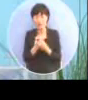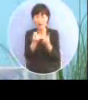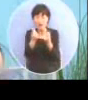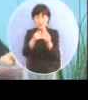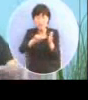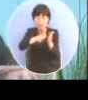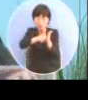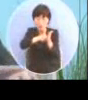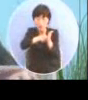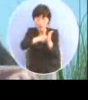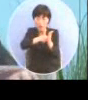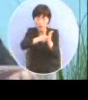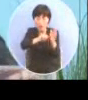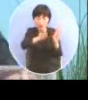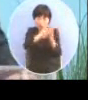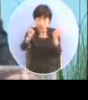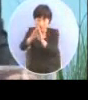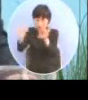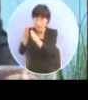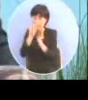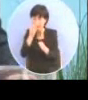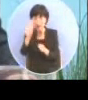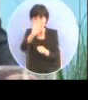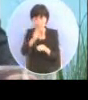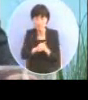Tại vì sao, có phải chìa khóa cắm vào đâu cũng mở được đâu.